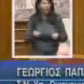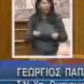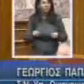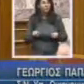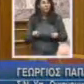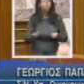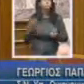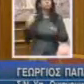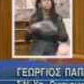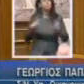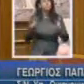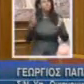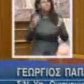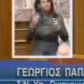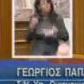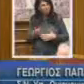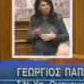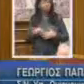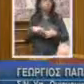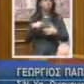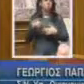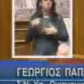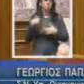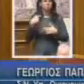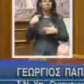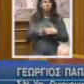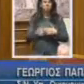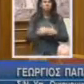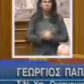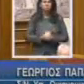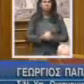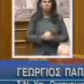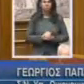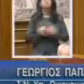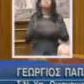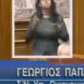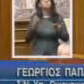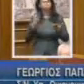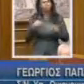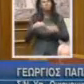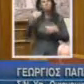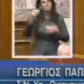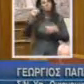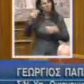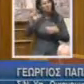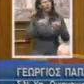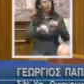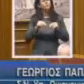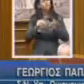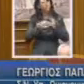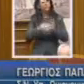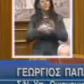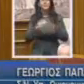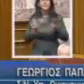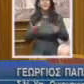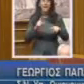έκαναν μετά από το 93, αυτό έκαναν πριν από μερικούς μήνες και αυτό θα κάνουν μετά και από τις επόμενες εκλογές. Διότι οι